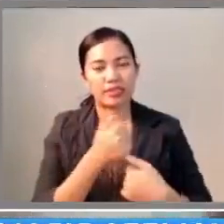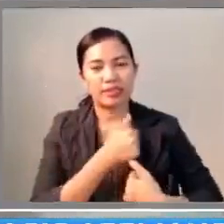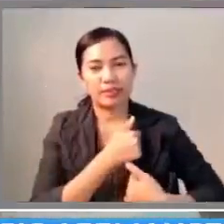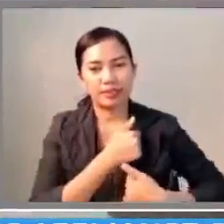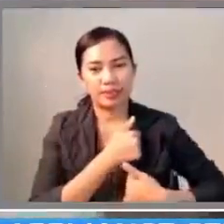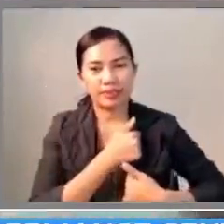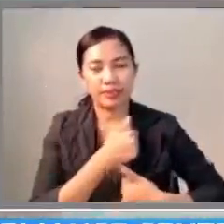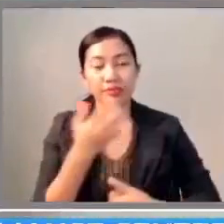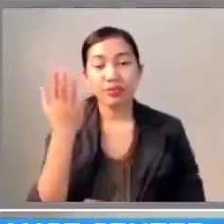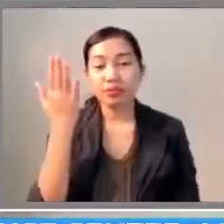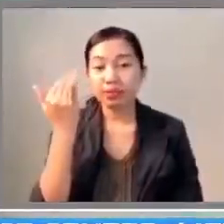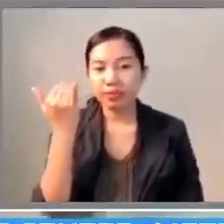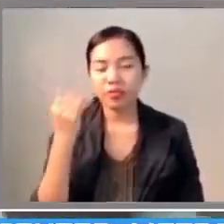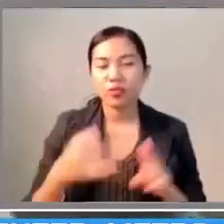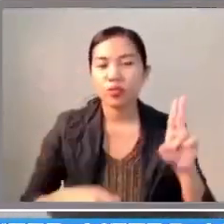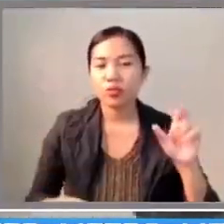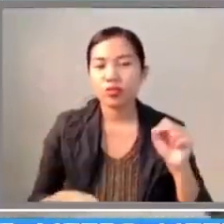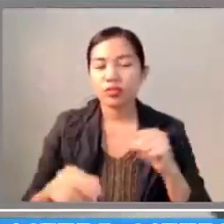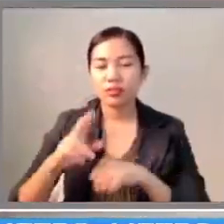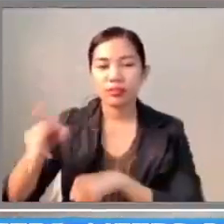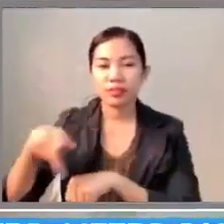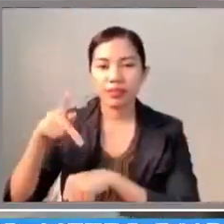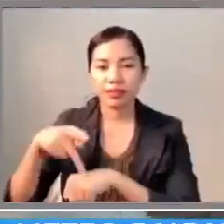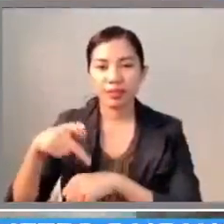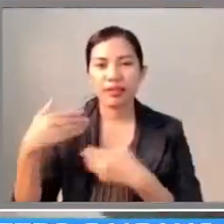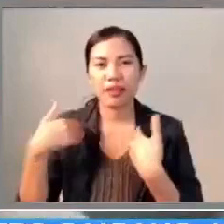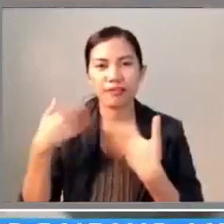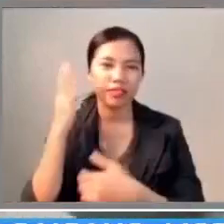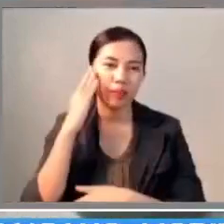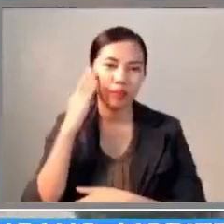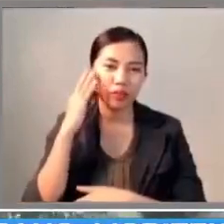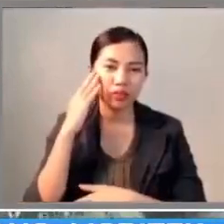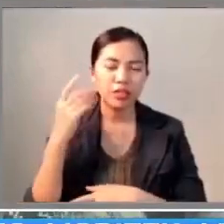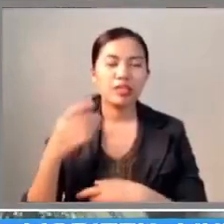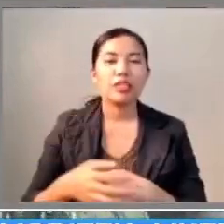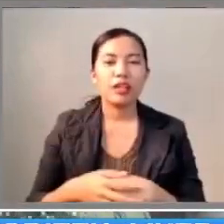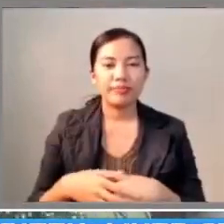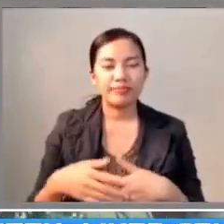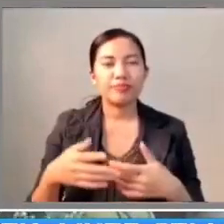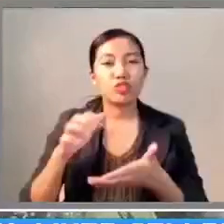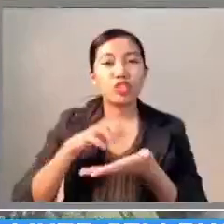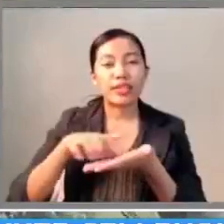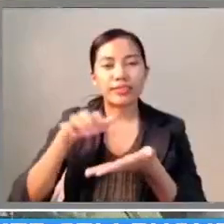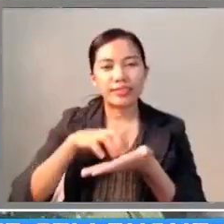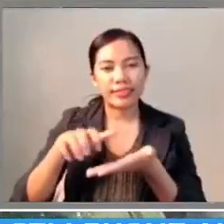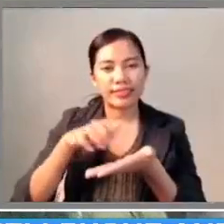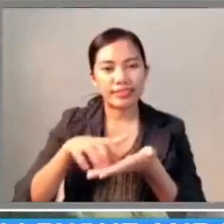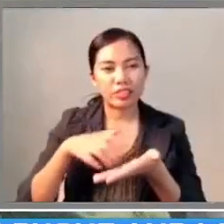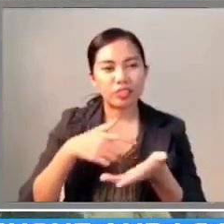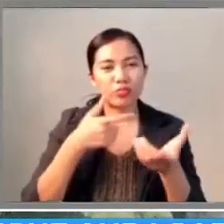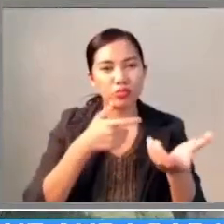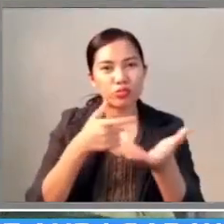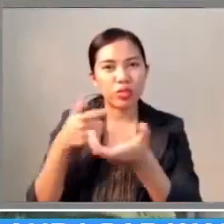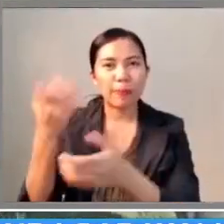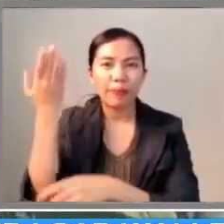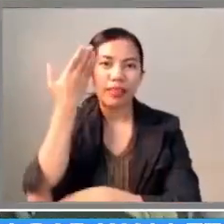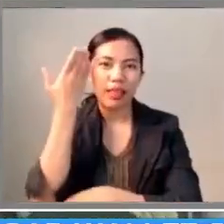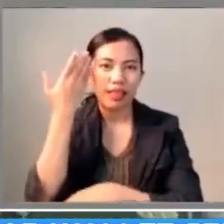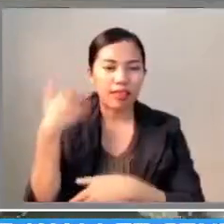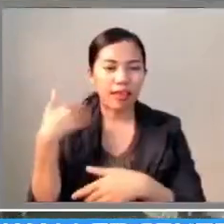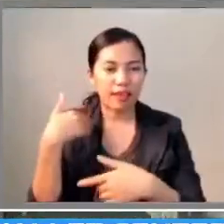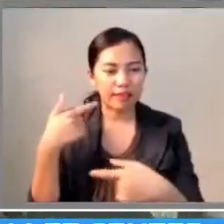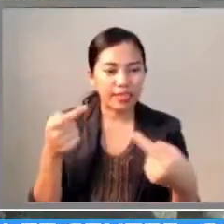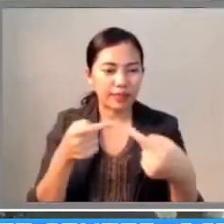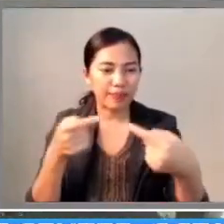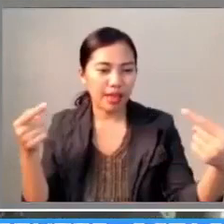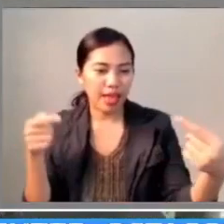2023, magsasagawa ng live fire exercise dito kung saan saan ipuwersang itataboy ng kaalyadong bansa ang isang mananakop o